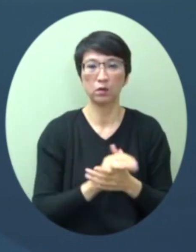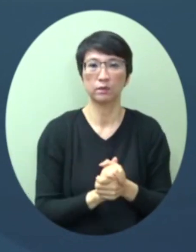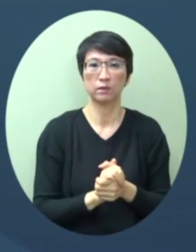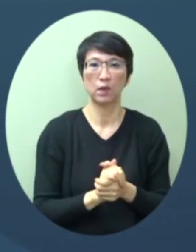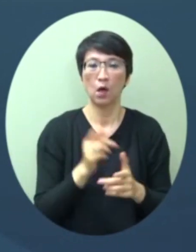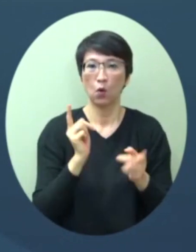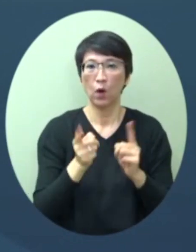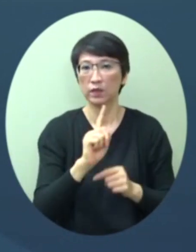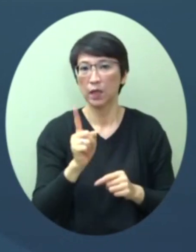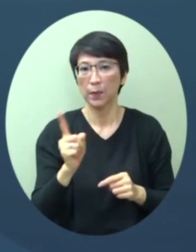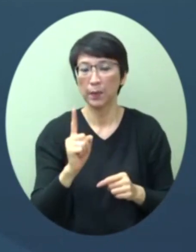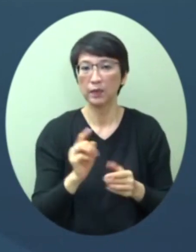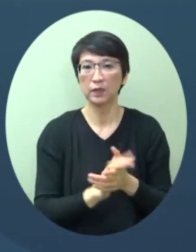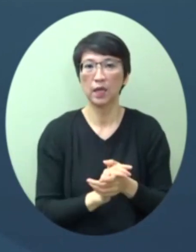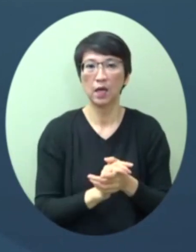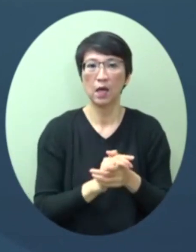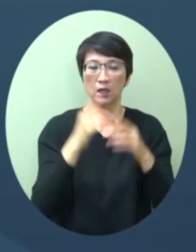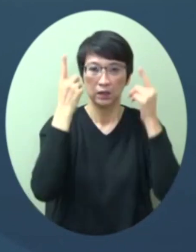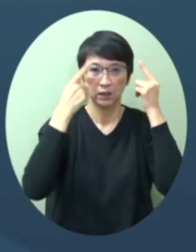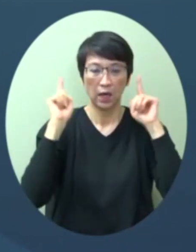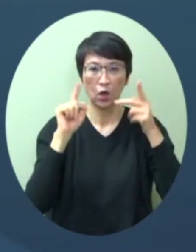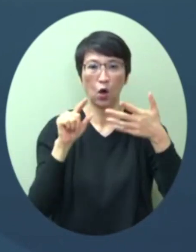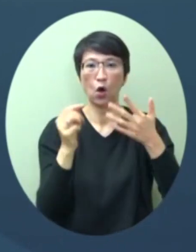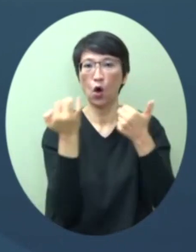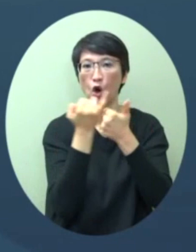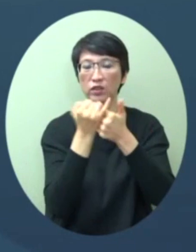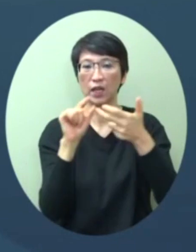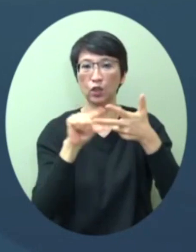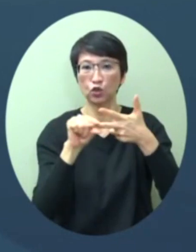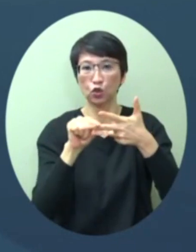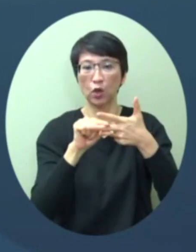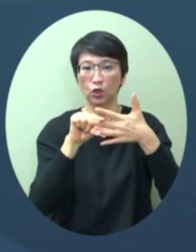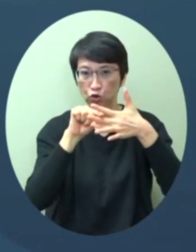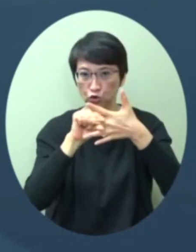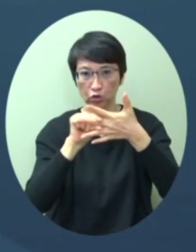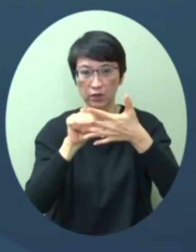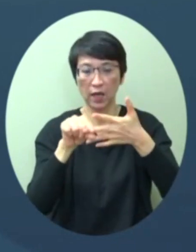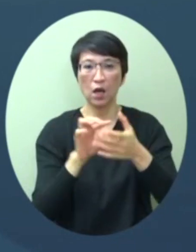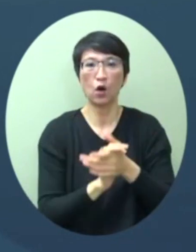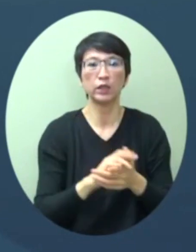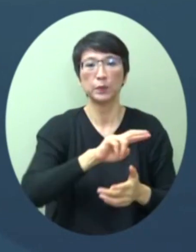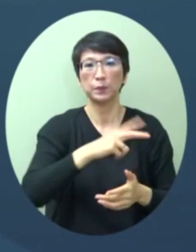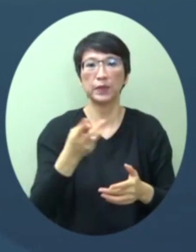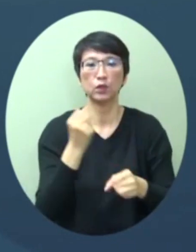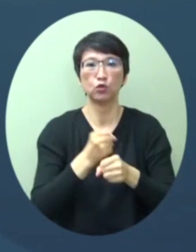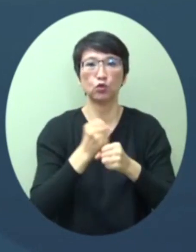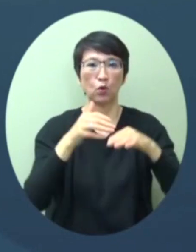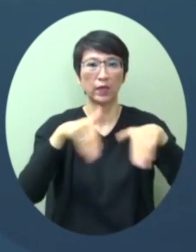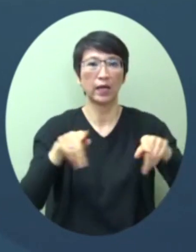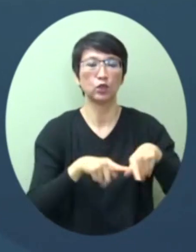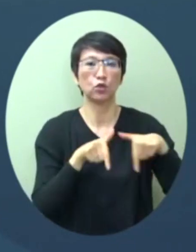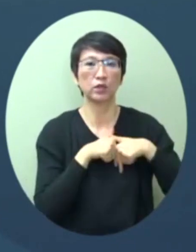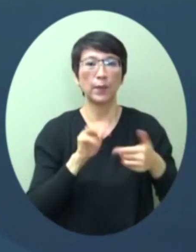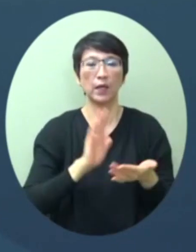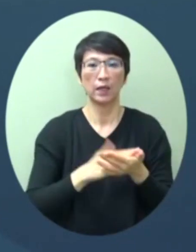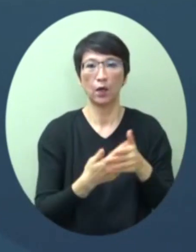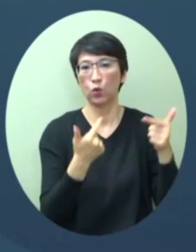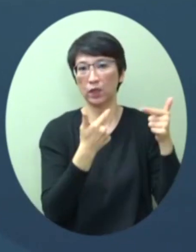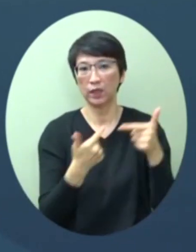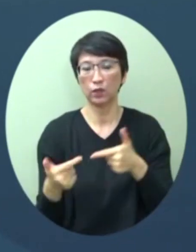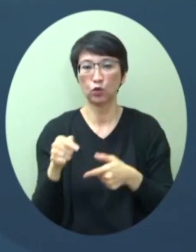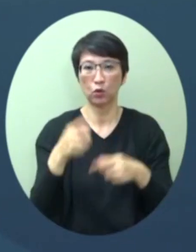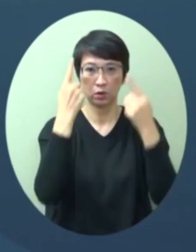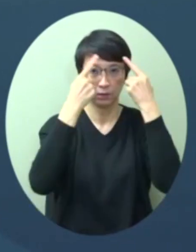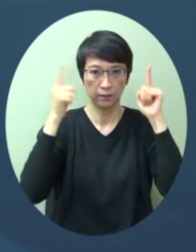有任何一栋的学生宿舍可以腾空作为隔离的设施用途但我们会继续和相关的